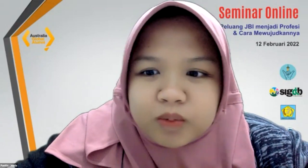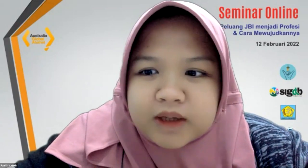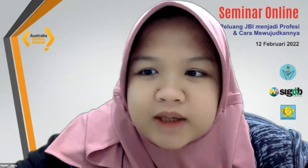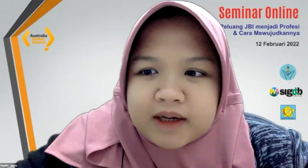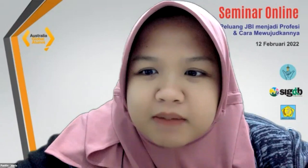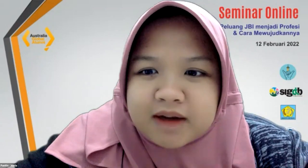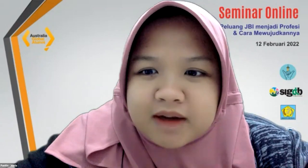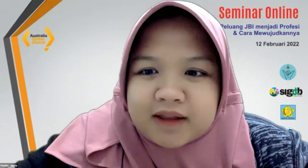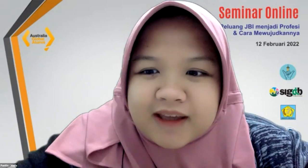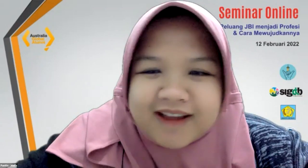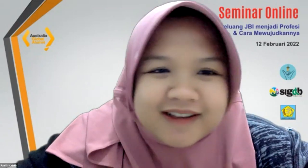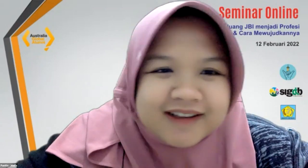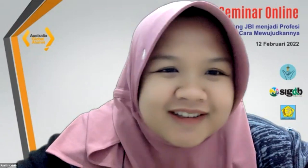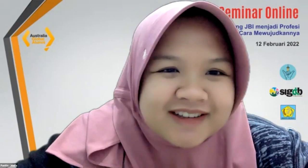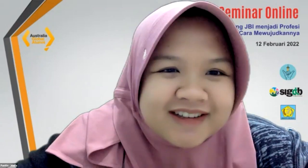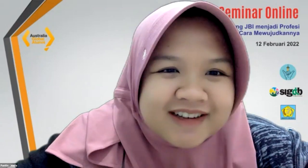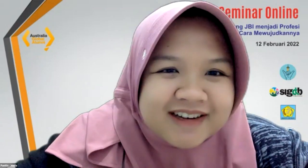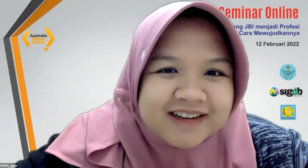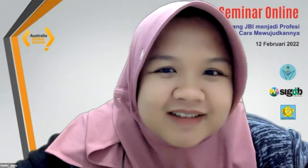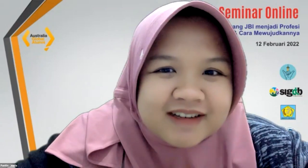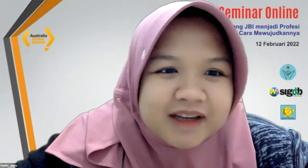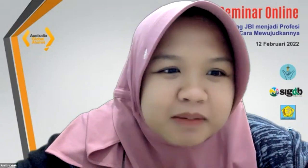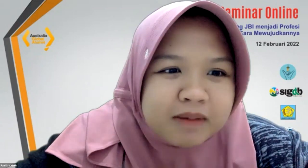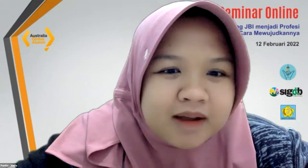tunggu mungkin 5 detik ya